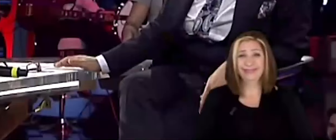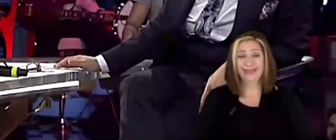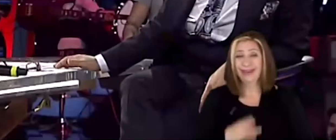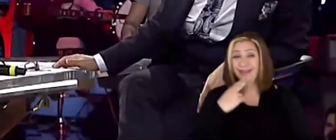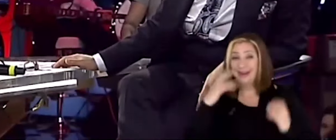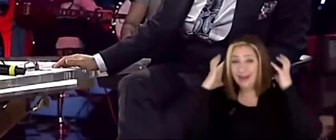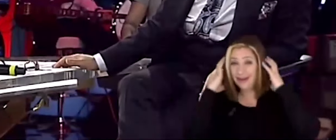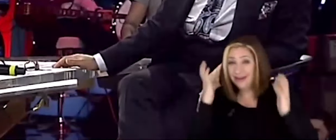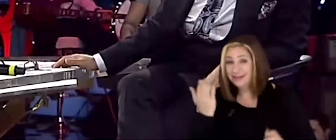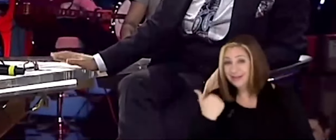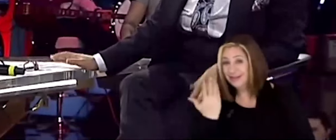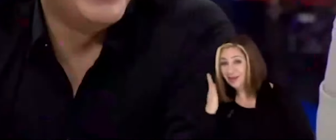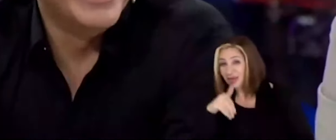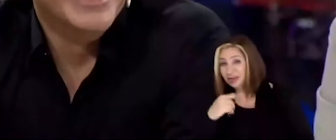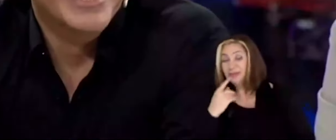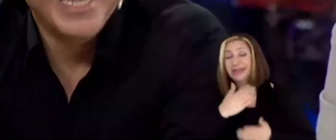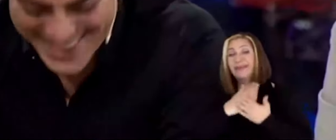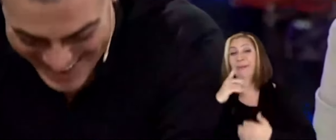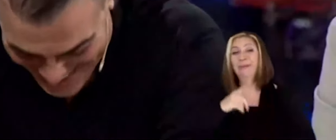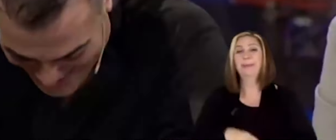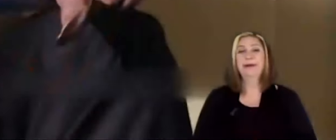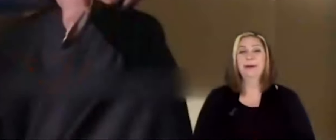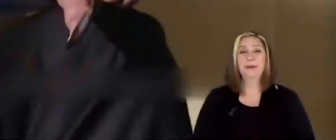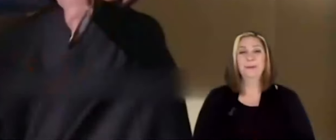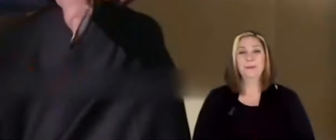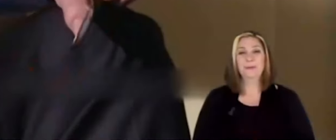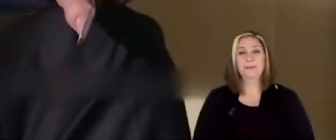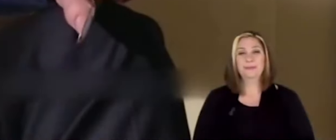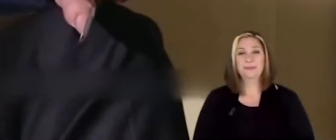Reyhan hayır. Güvenliği çağır demiştim. Devam.